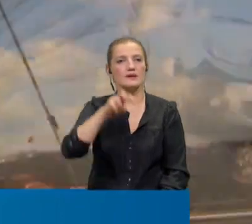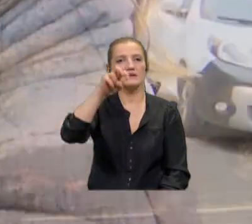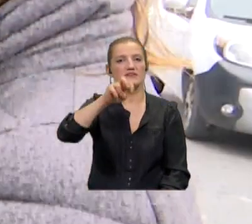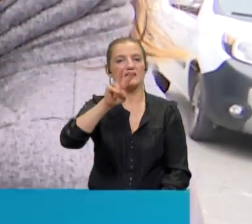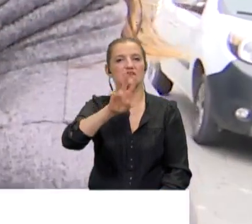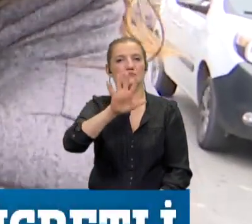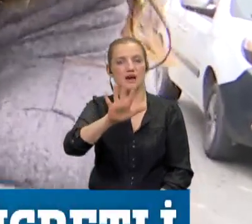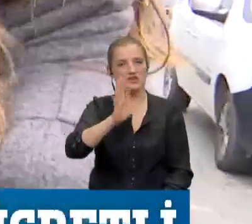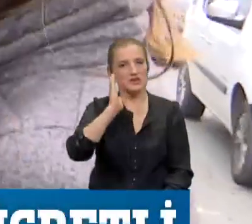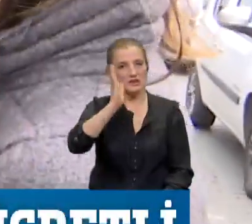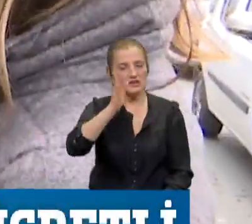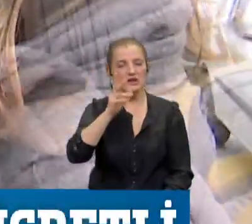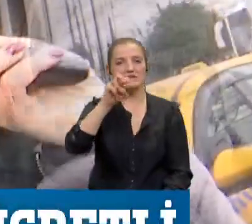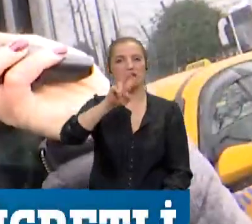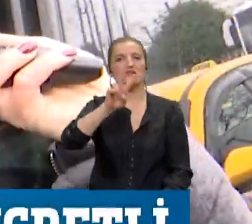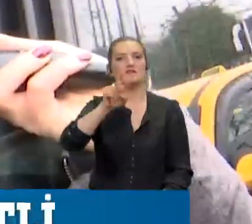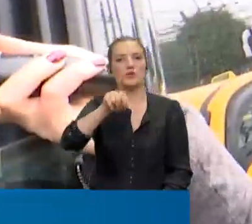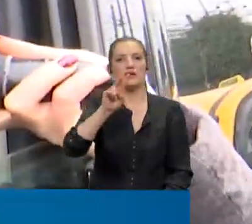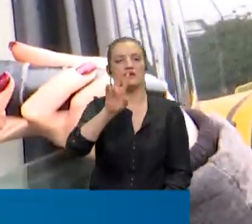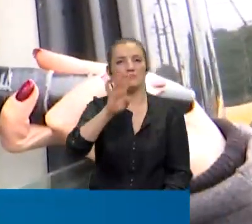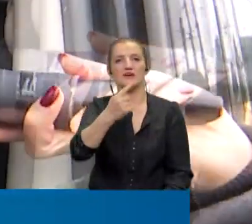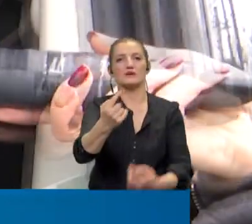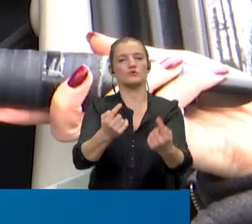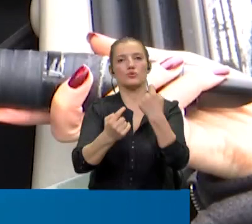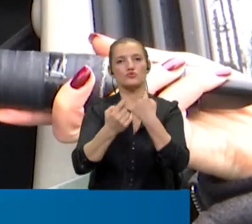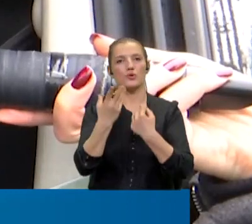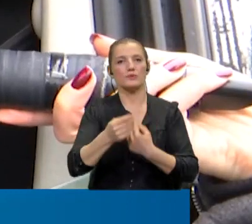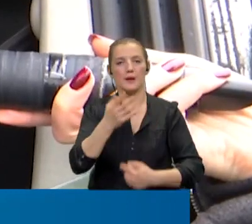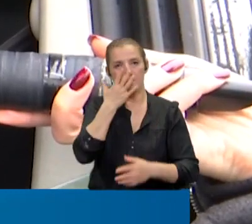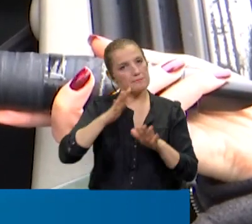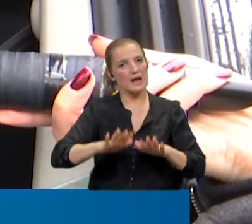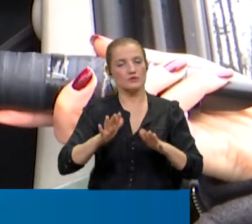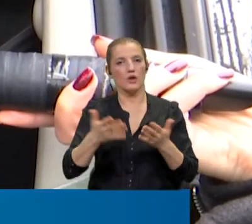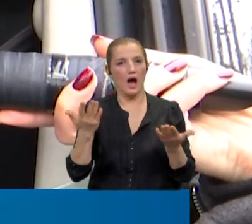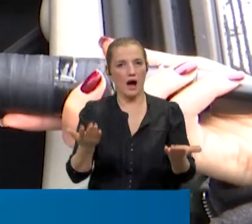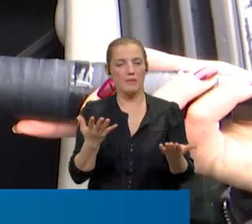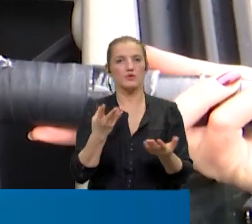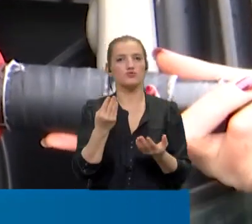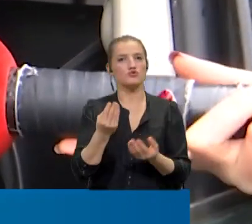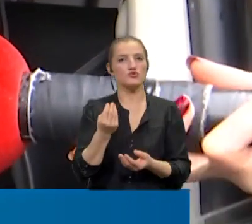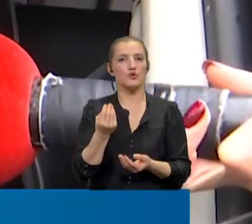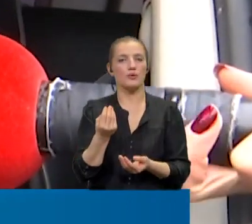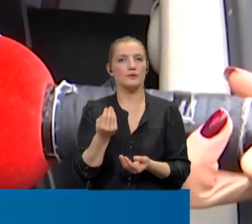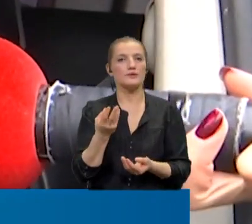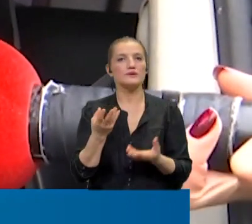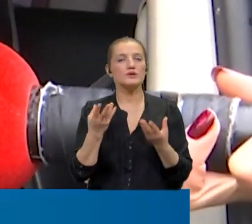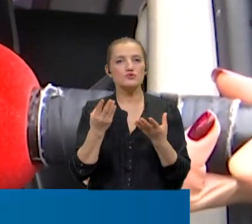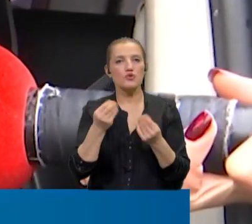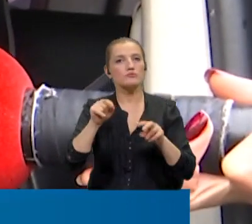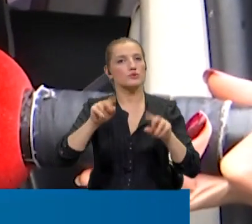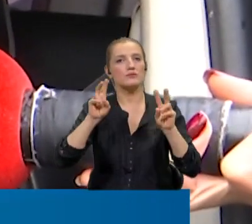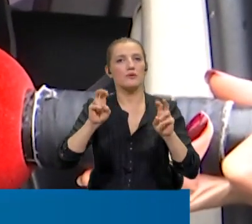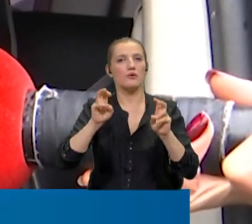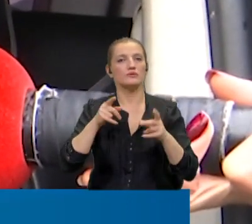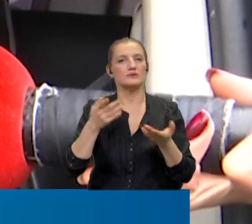18.25 dönüş 8/25 gibi oldu yeni yıl bekliyorduk ama çok şey yaptılar bize yani bu